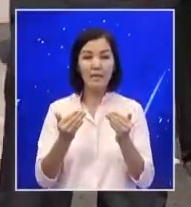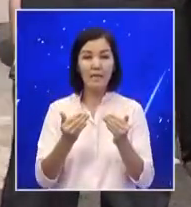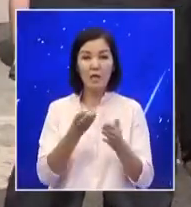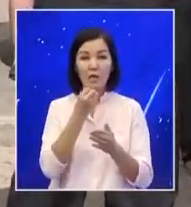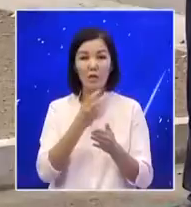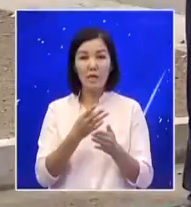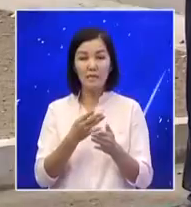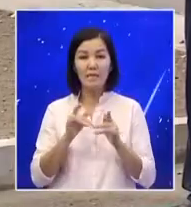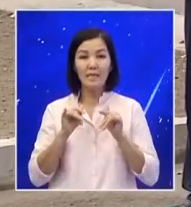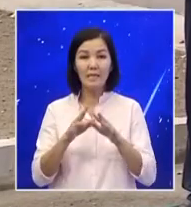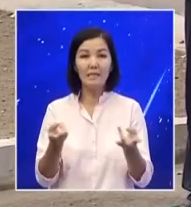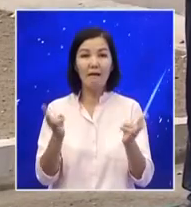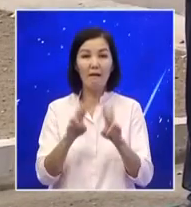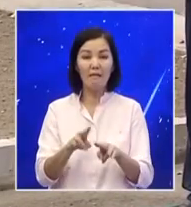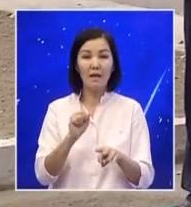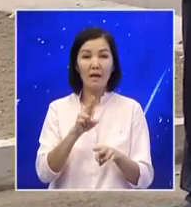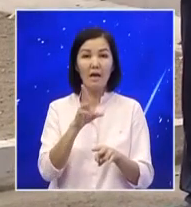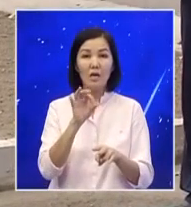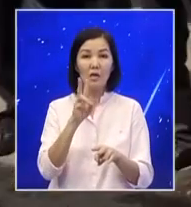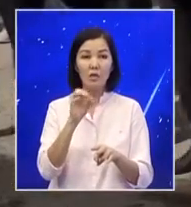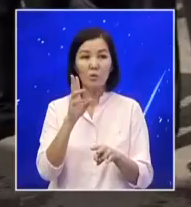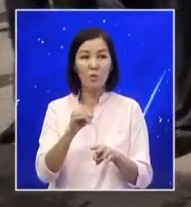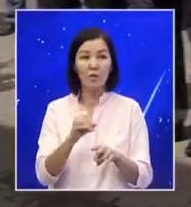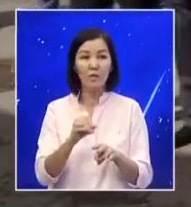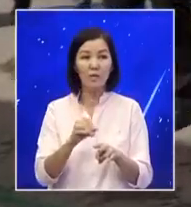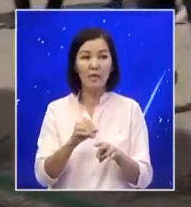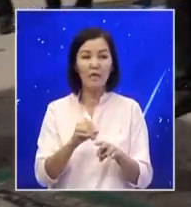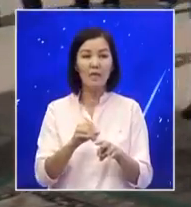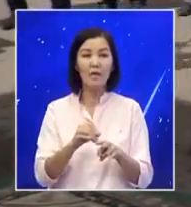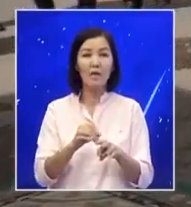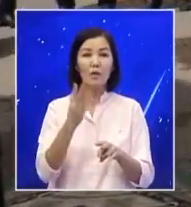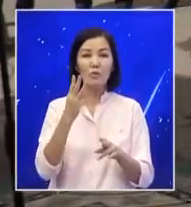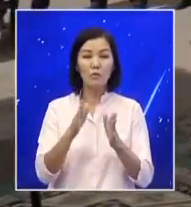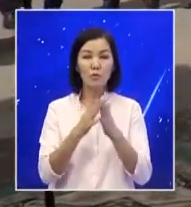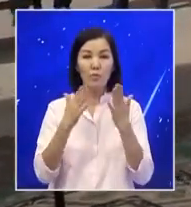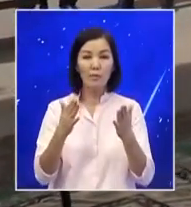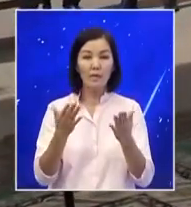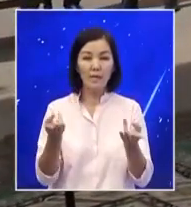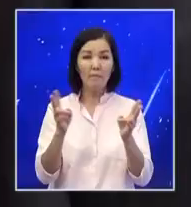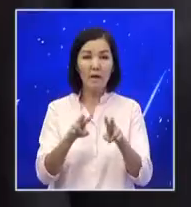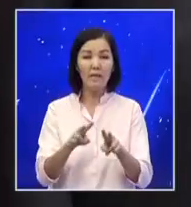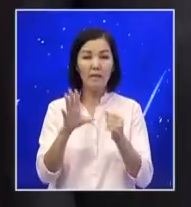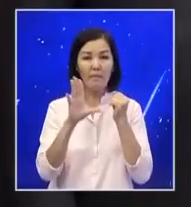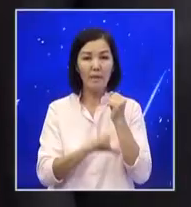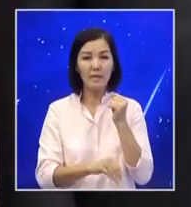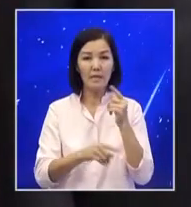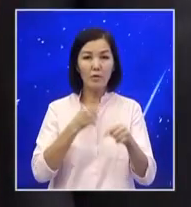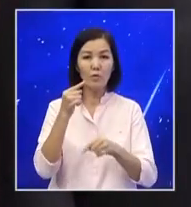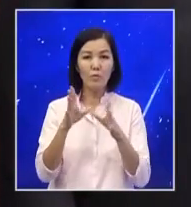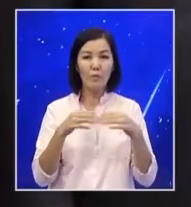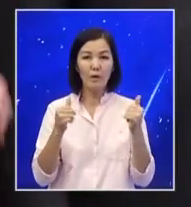сайрап жатыр. Ақ жол атты акционерлік қоғам, азаматтың ақ жолы атты үш томдық кітап қалды. Соңғысы ұрпағына